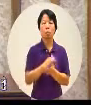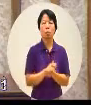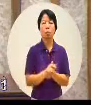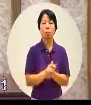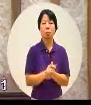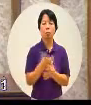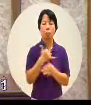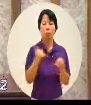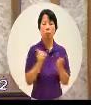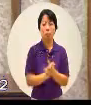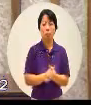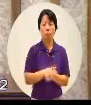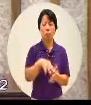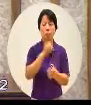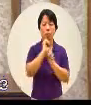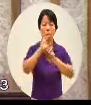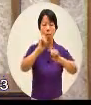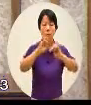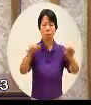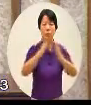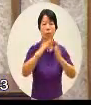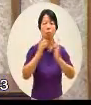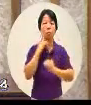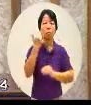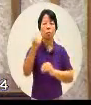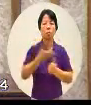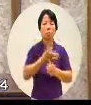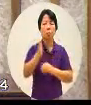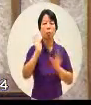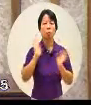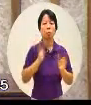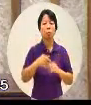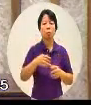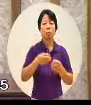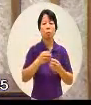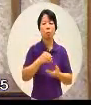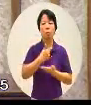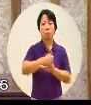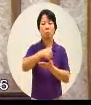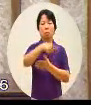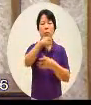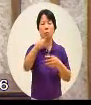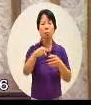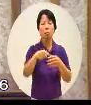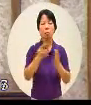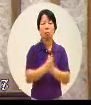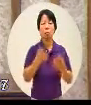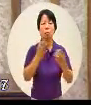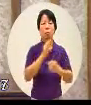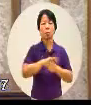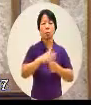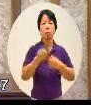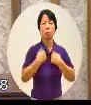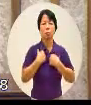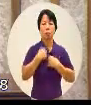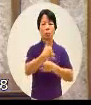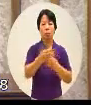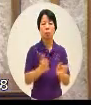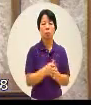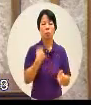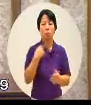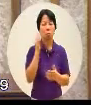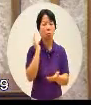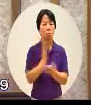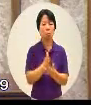其实我们呼吁家长说，基本上不要任何孩子都要送到补习班去。那过去是送到补习班，我们真的没有办法去禁